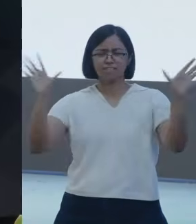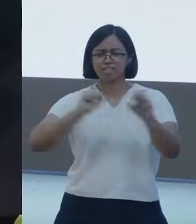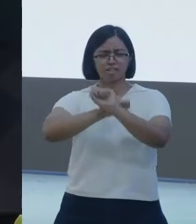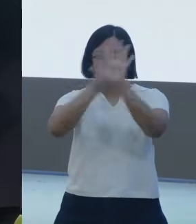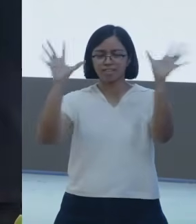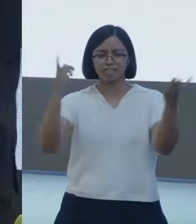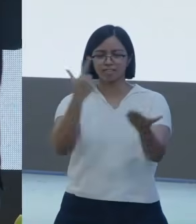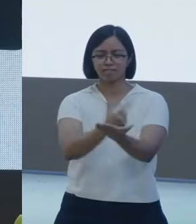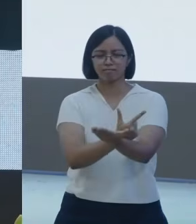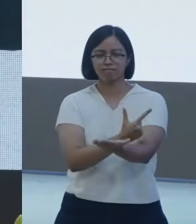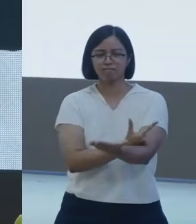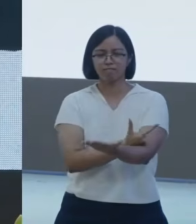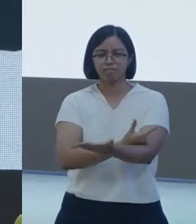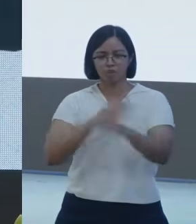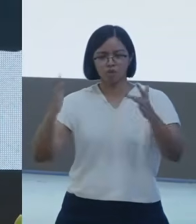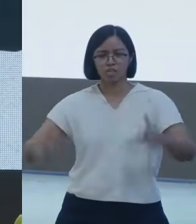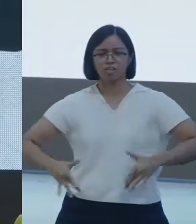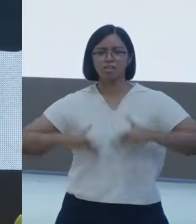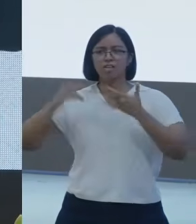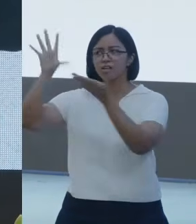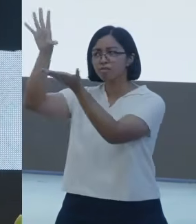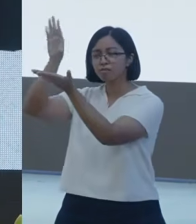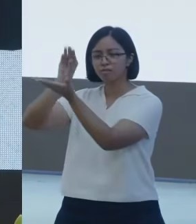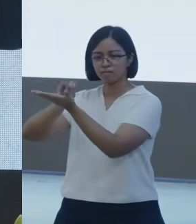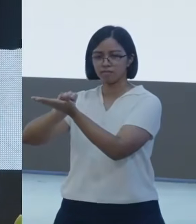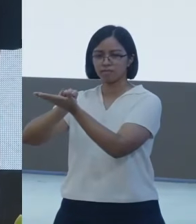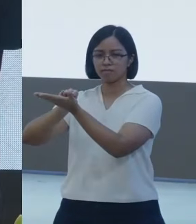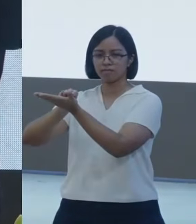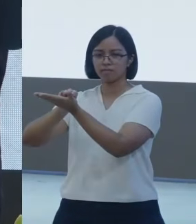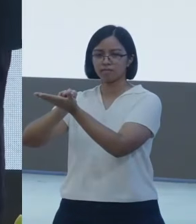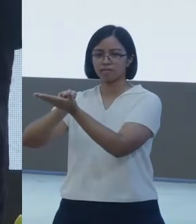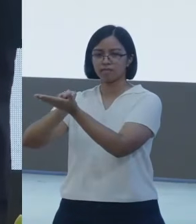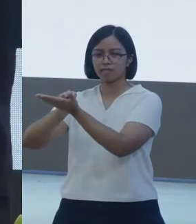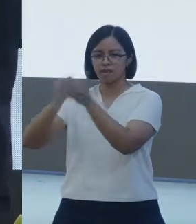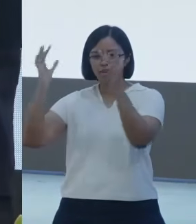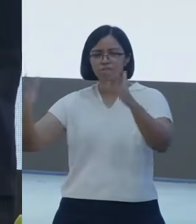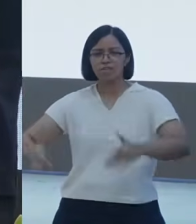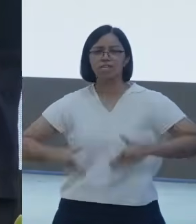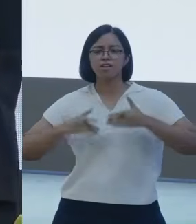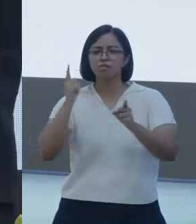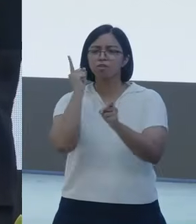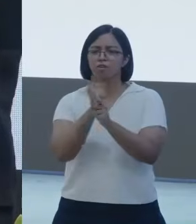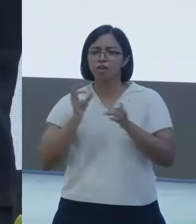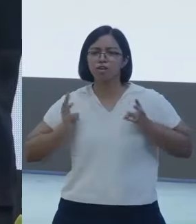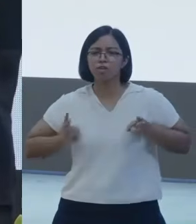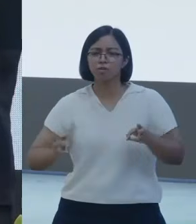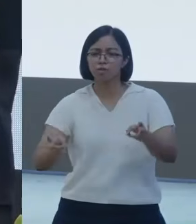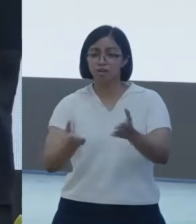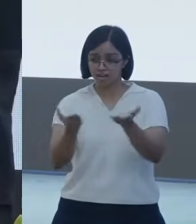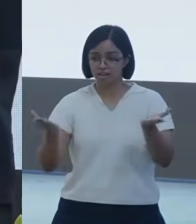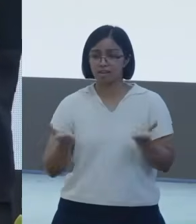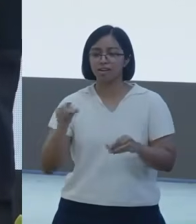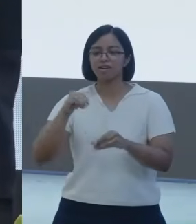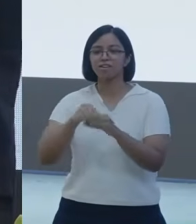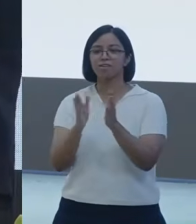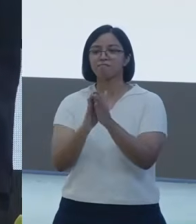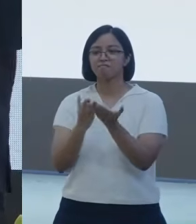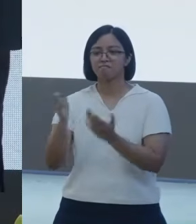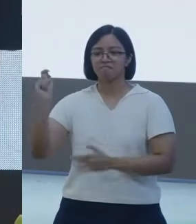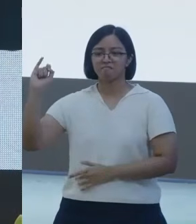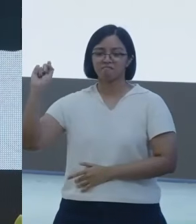godliness at pamumuhay ng tama dito sa Titus. Kaya naman